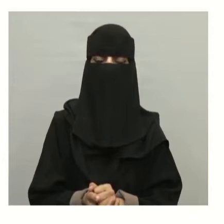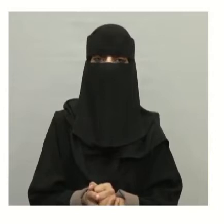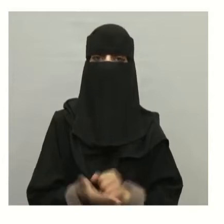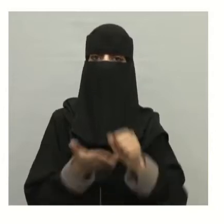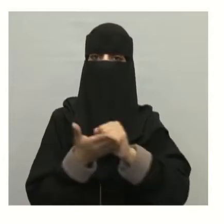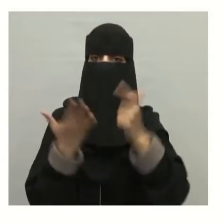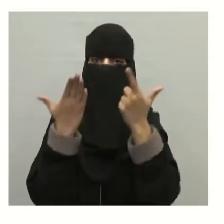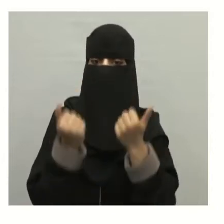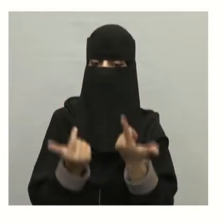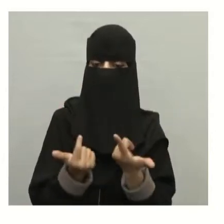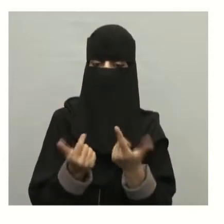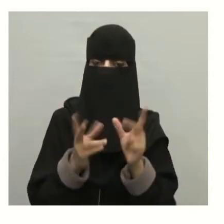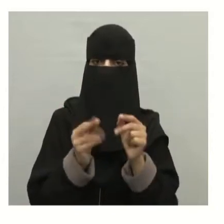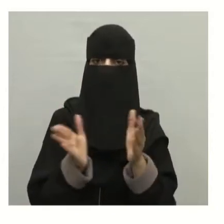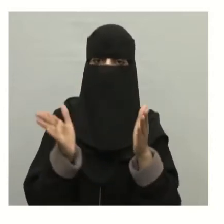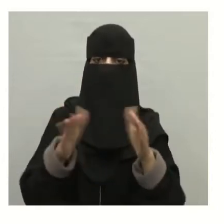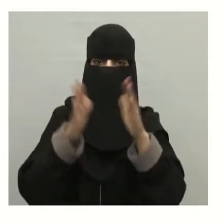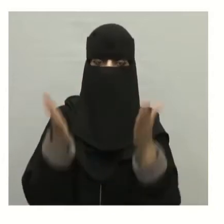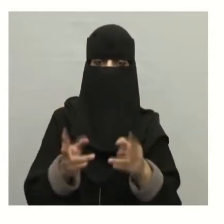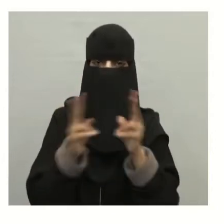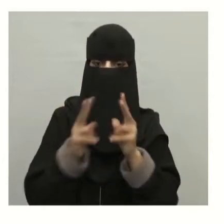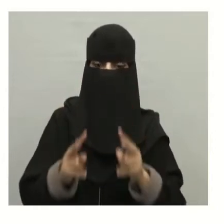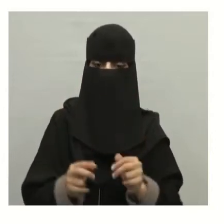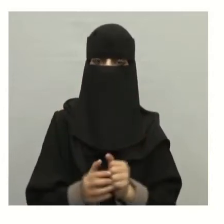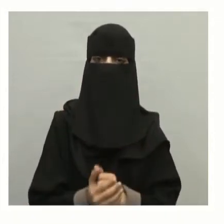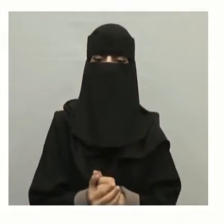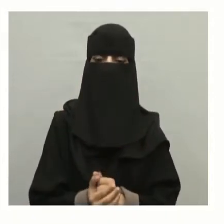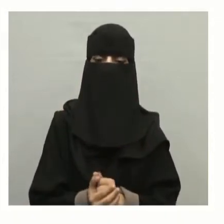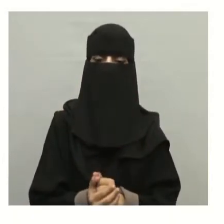التنظيف الأسبوعي مثل الأجهزة الكهربائية،